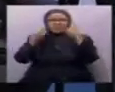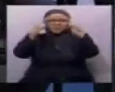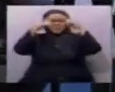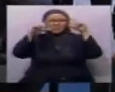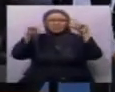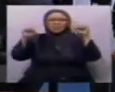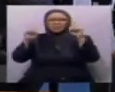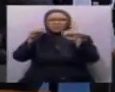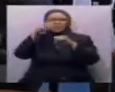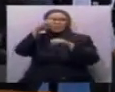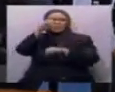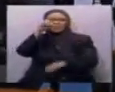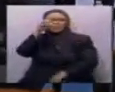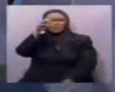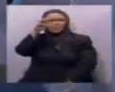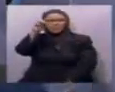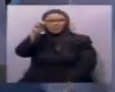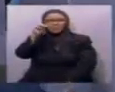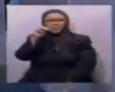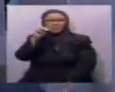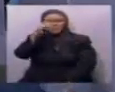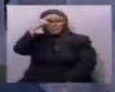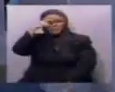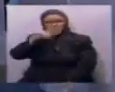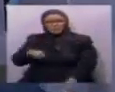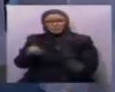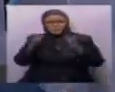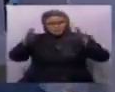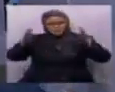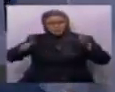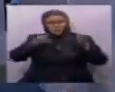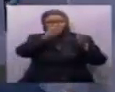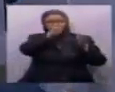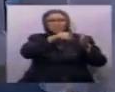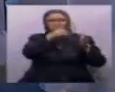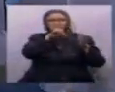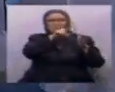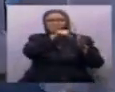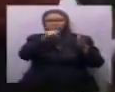Sri Nur Zazakaria bagi Penggal 2018-2020.